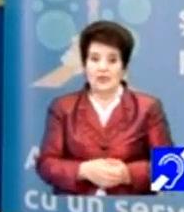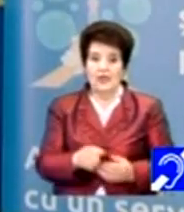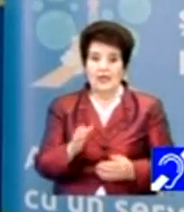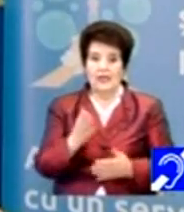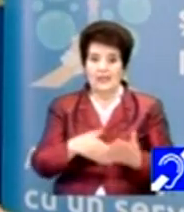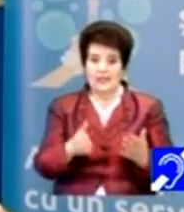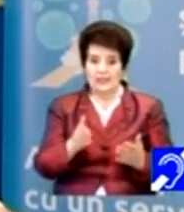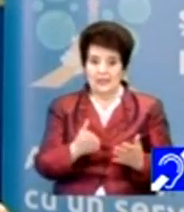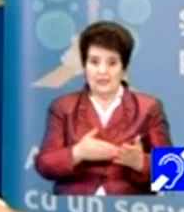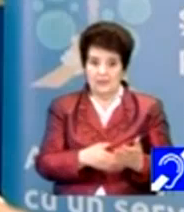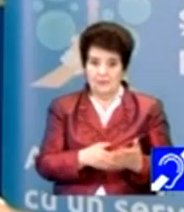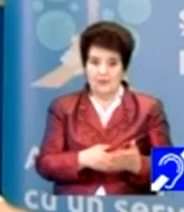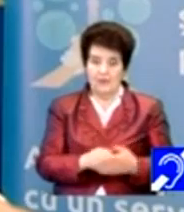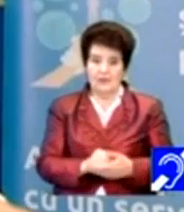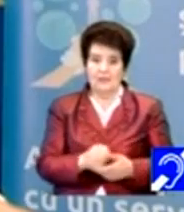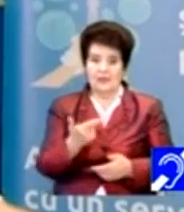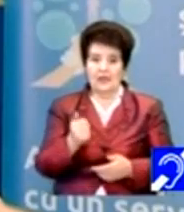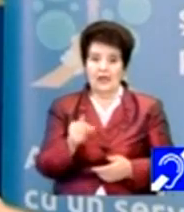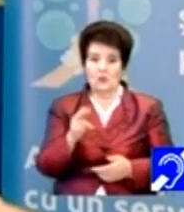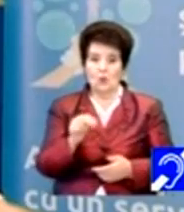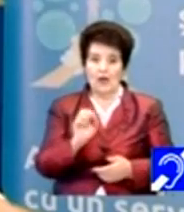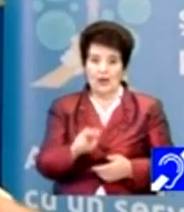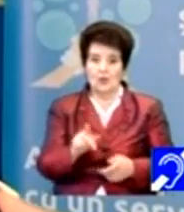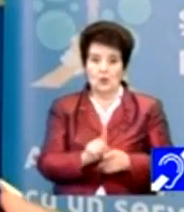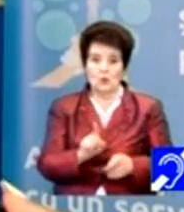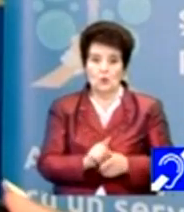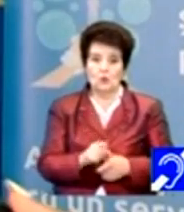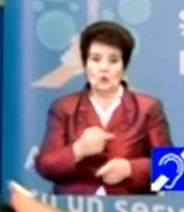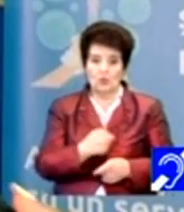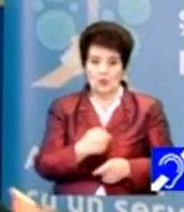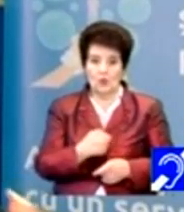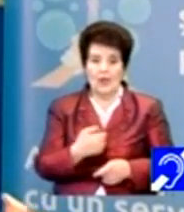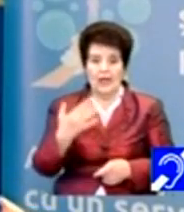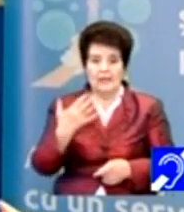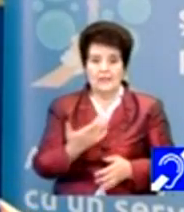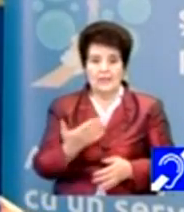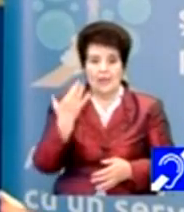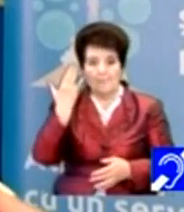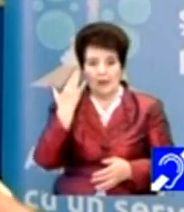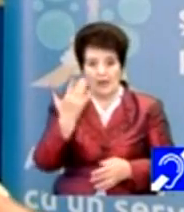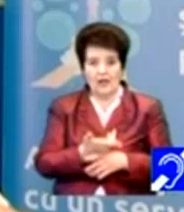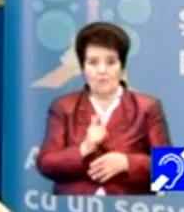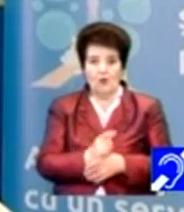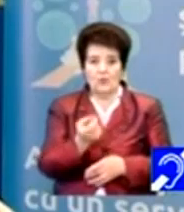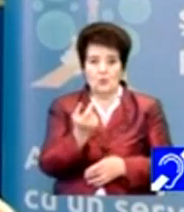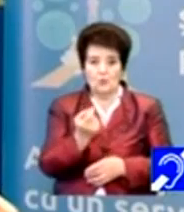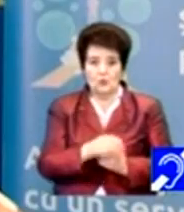eliminate sunt gradual, totuși eu zic părere că poate puțin noi ne-am